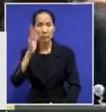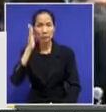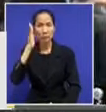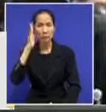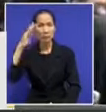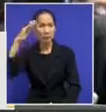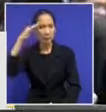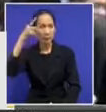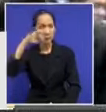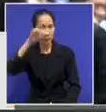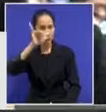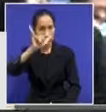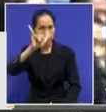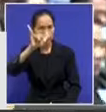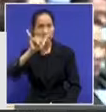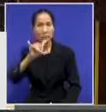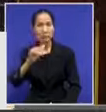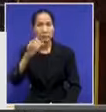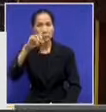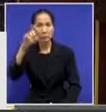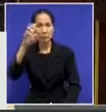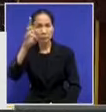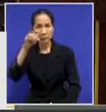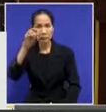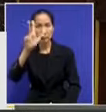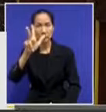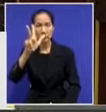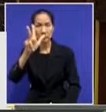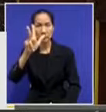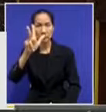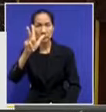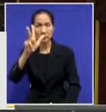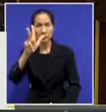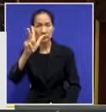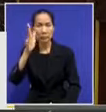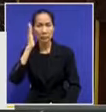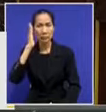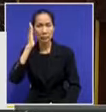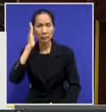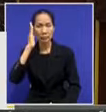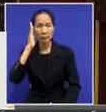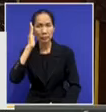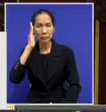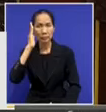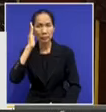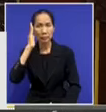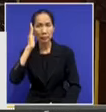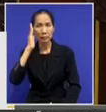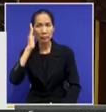ลเอกประยุทธ์จันทร์โอชาครับ 163นายทิตินันท์แสงนาค